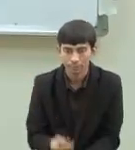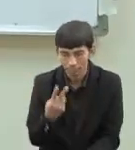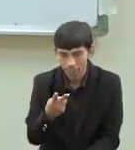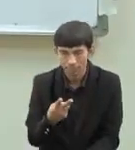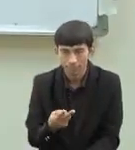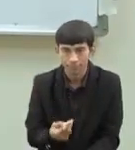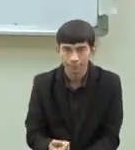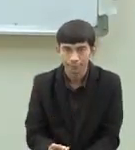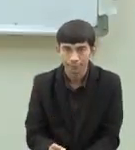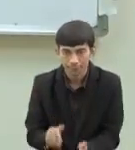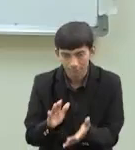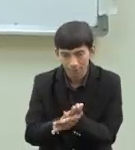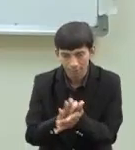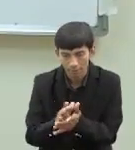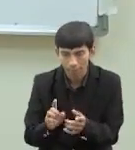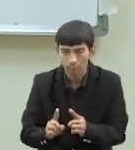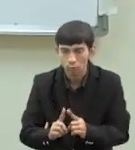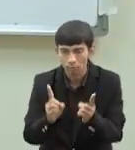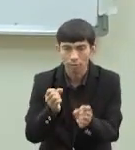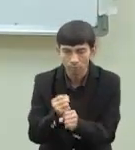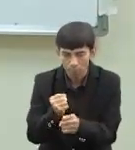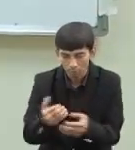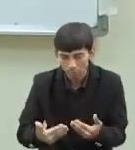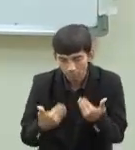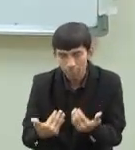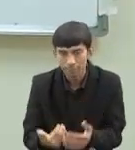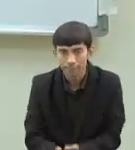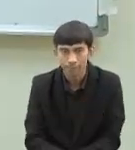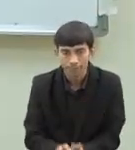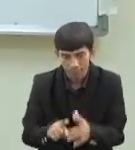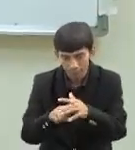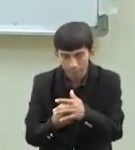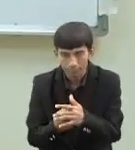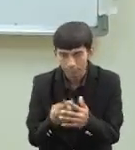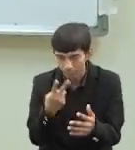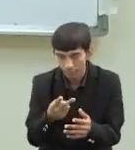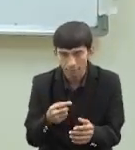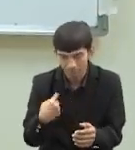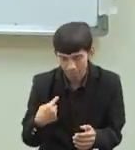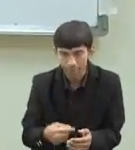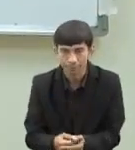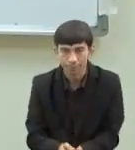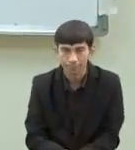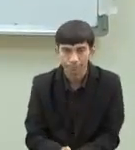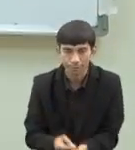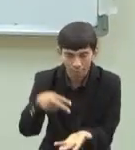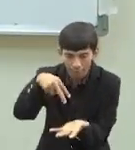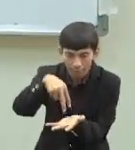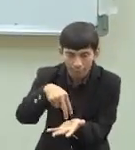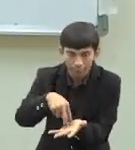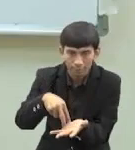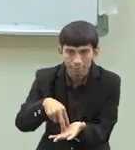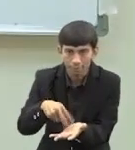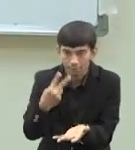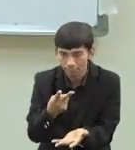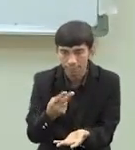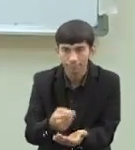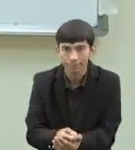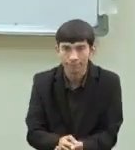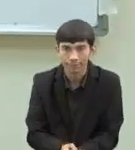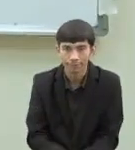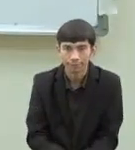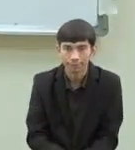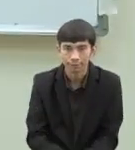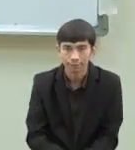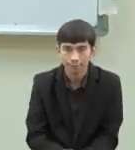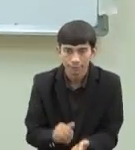ở lỡ mơ nè khổ tha ta tiếp đây cầm chơi nâng cái thơ mấy khá là chà chà phát đào nó còn á mơ nè khổ sân á hãy ngợp cho làng hay